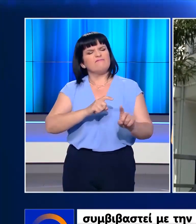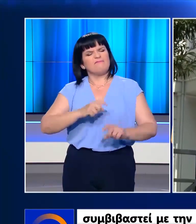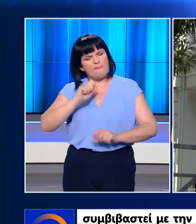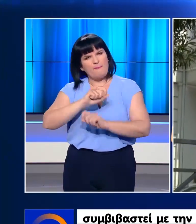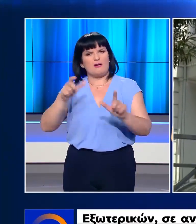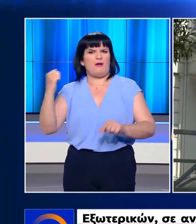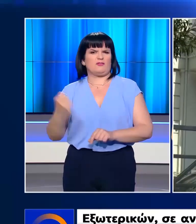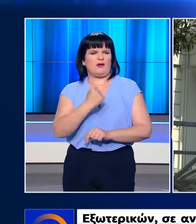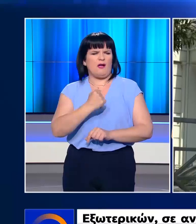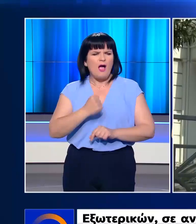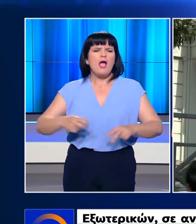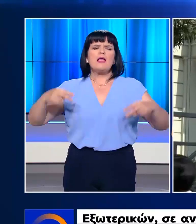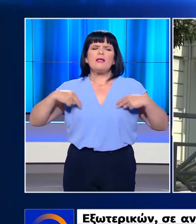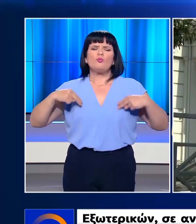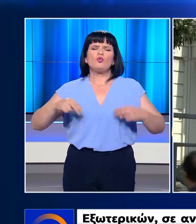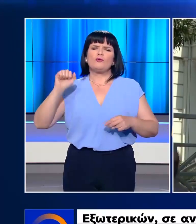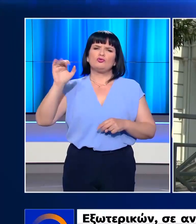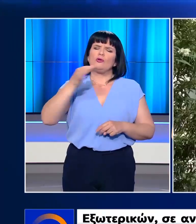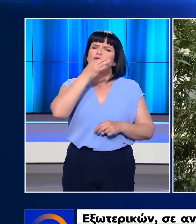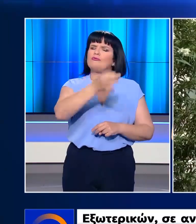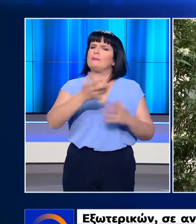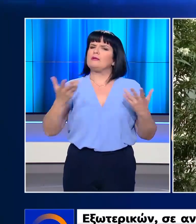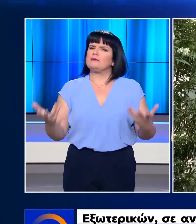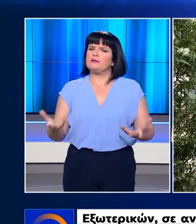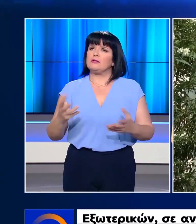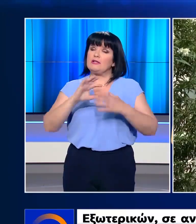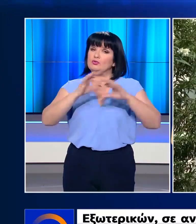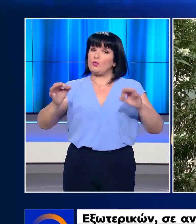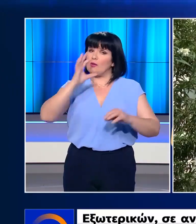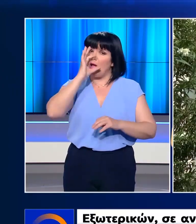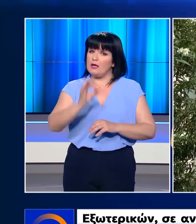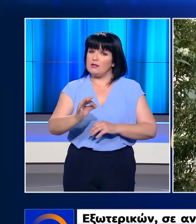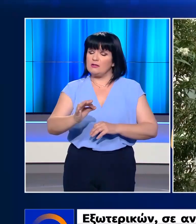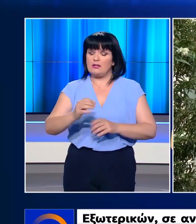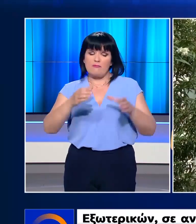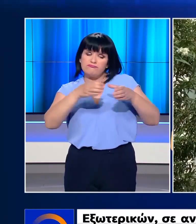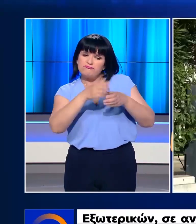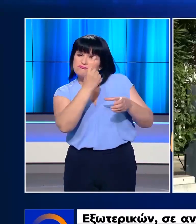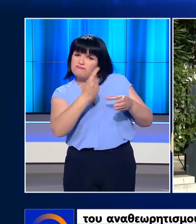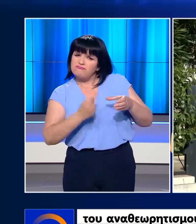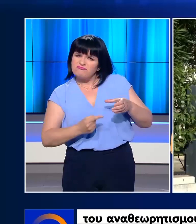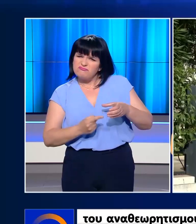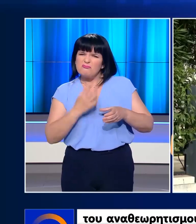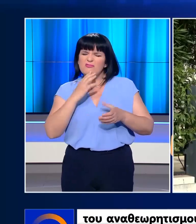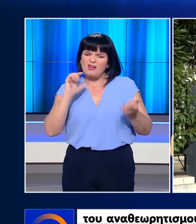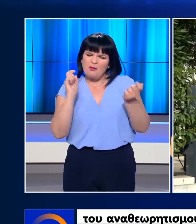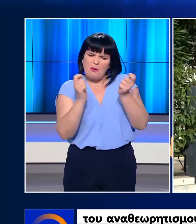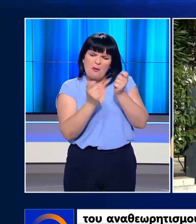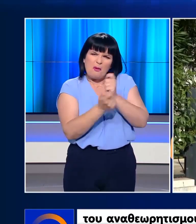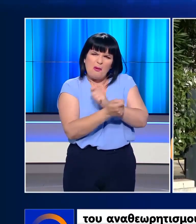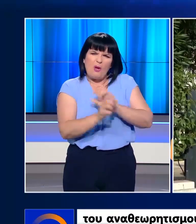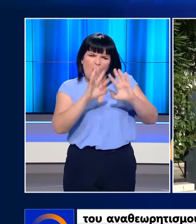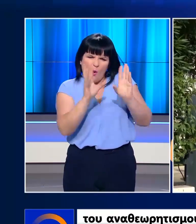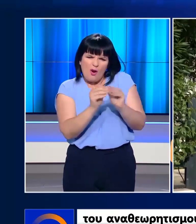Ελληνικό Υπουργείο Εξωτερικών, σαν ανακοίνωσή του, σημειώνει μεταξύ άλλων πως η ιστορική αλήθεια, η αυτοκριτική και η εγκατάλειψη του αναθεωρητισμού